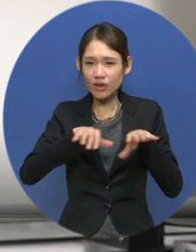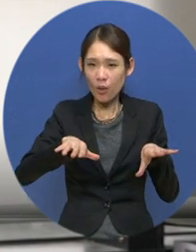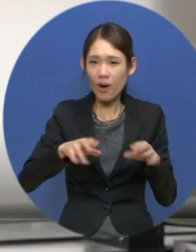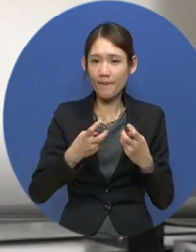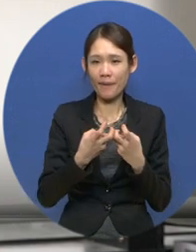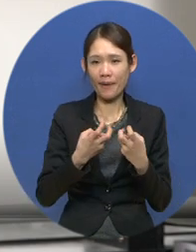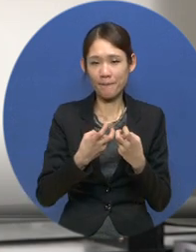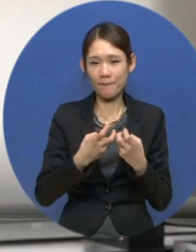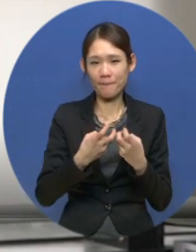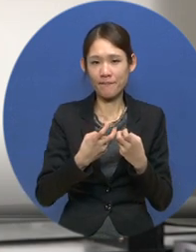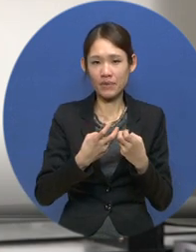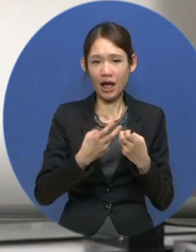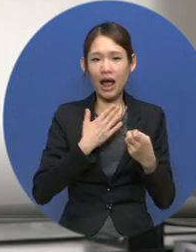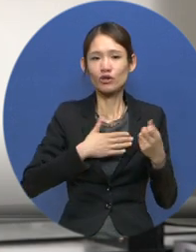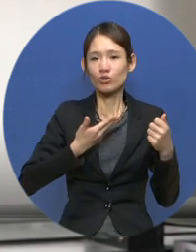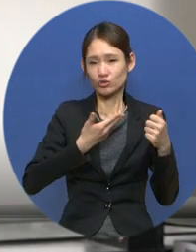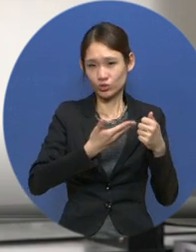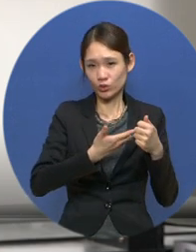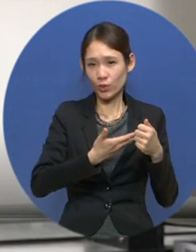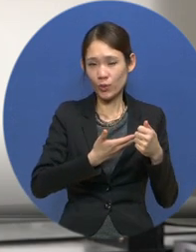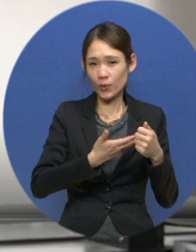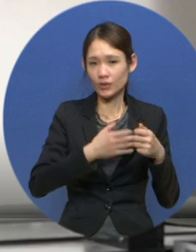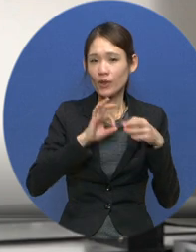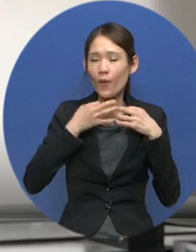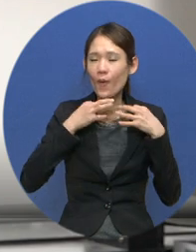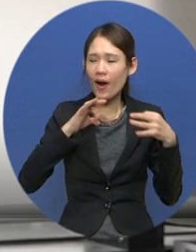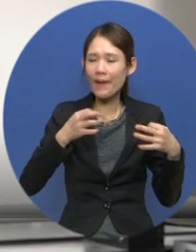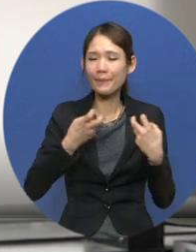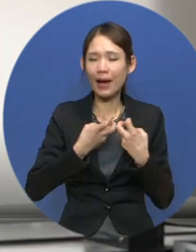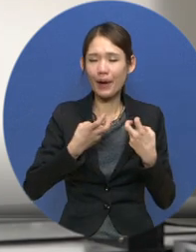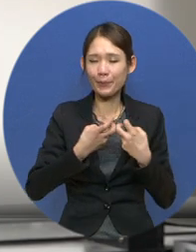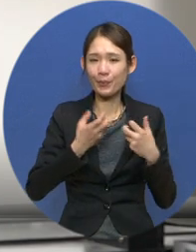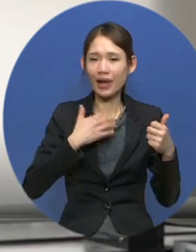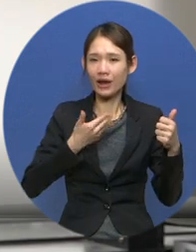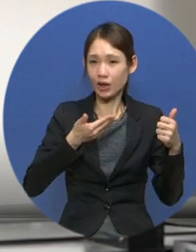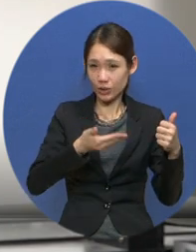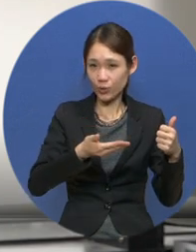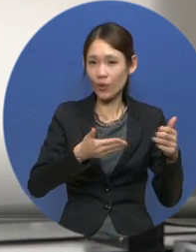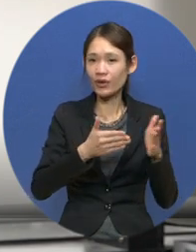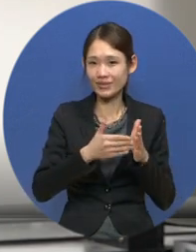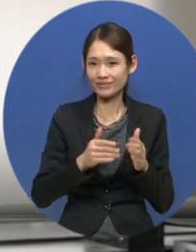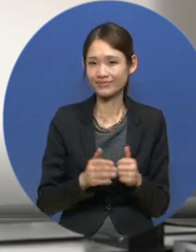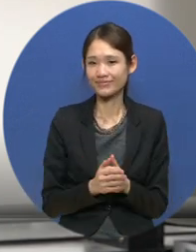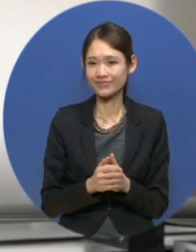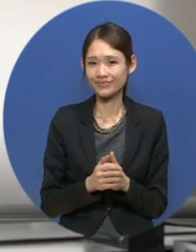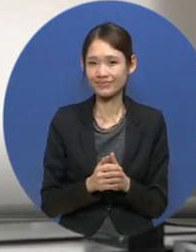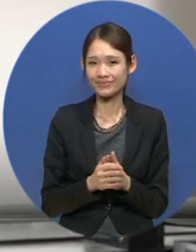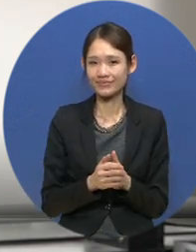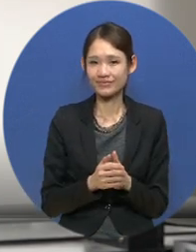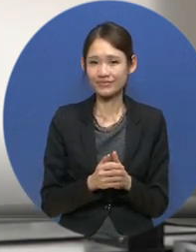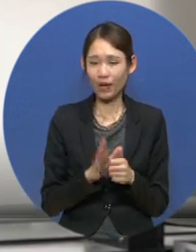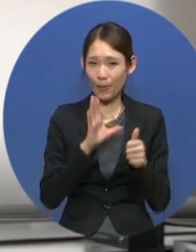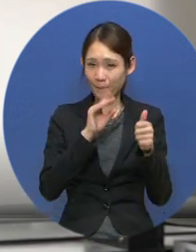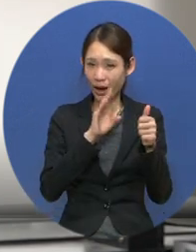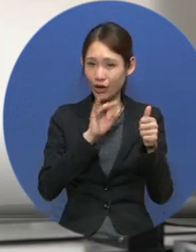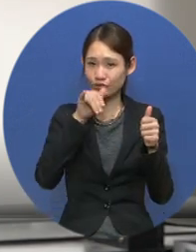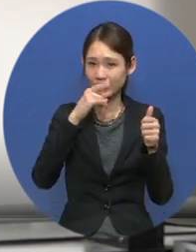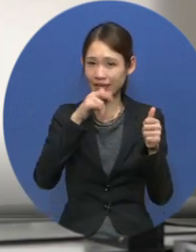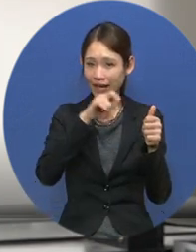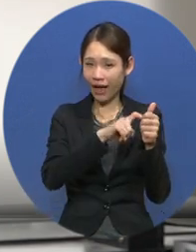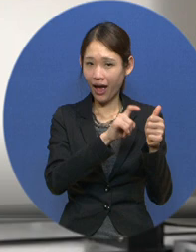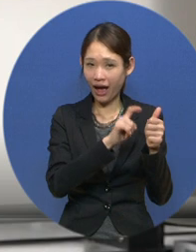나오는지에 대해서 좀 알게 하고 그래서 소리내는 방법들을 알려주었습니다. 그러면 배로인 희강 씨한테